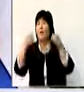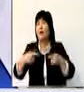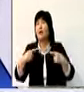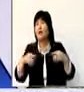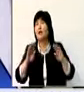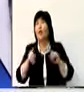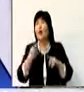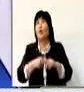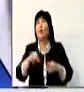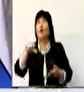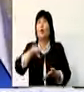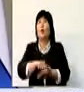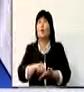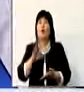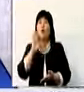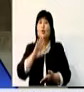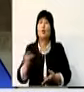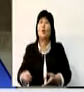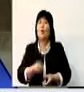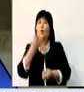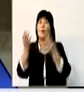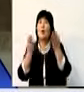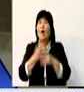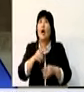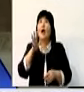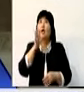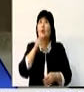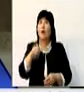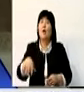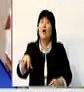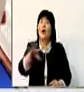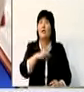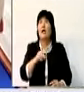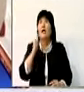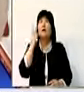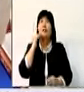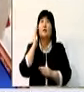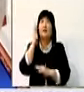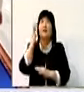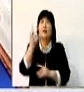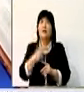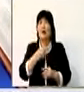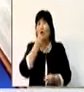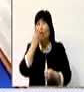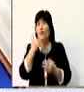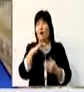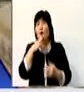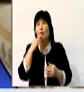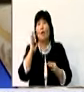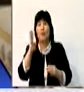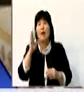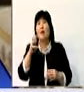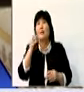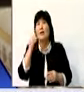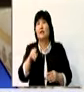жиектелген. Оның ортасында субұрқақ орналасқан. Алдағы уақытта мешіттің айналасы жеміс-жидектер бақшасы мен гүл бағымен көмкерілмек.